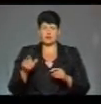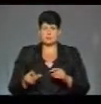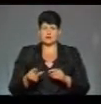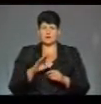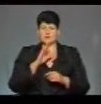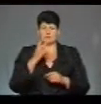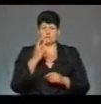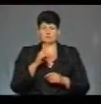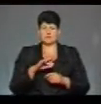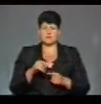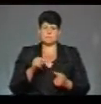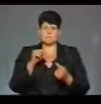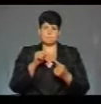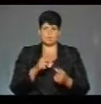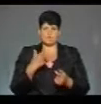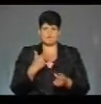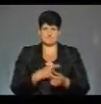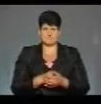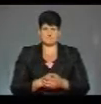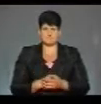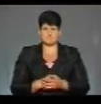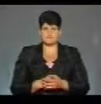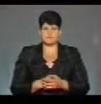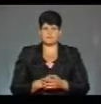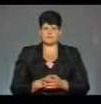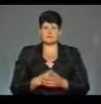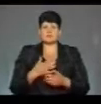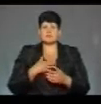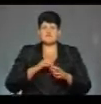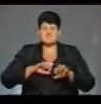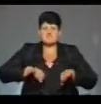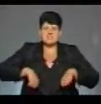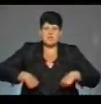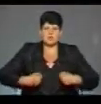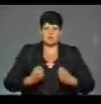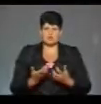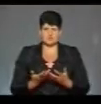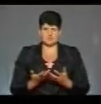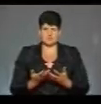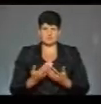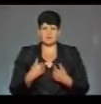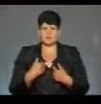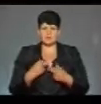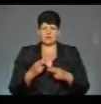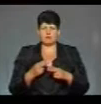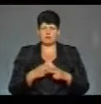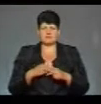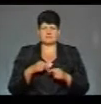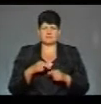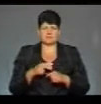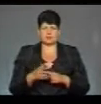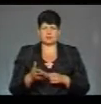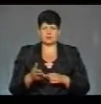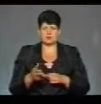мама двох дітей, проти вакцинації. Нам вивертають руки. По великому рахунку, ми в безвиході, тому